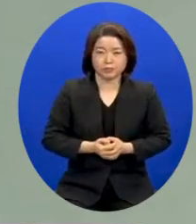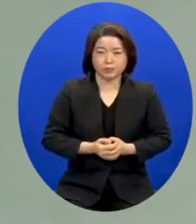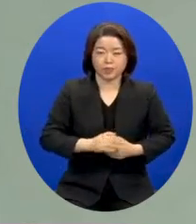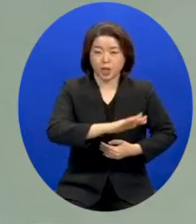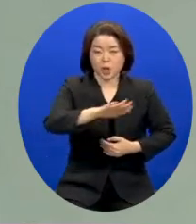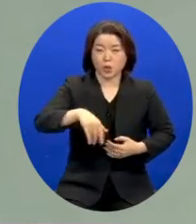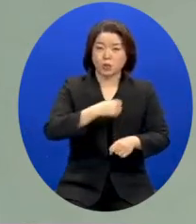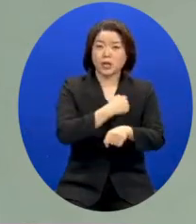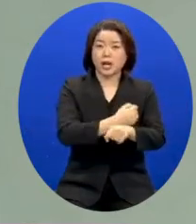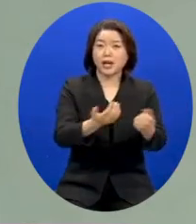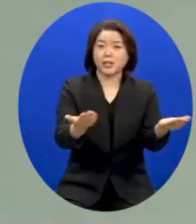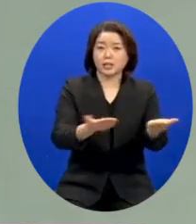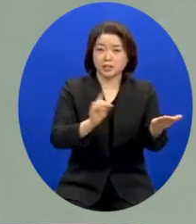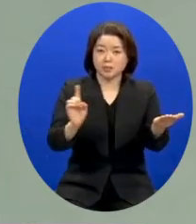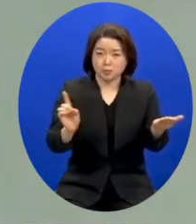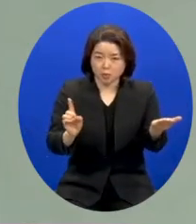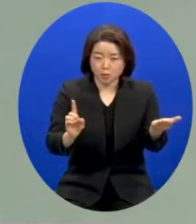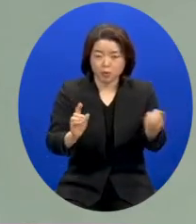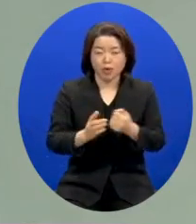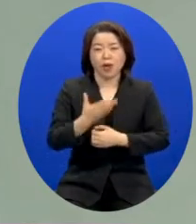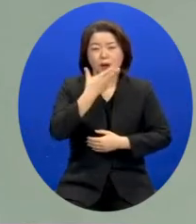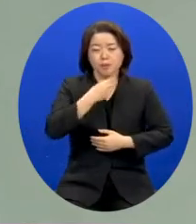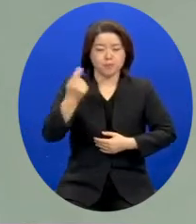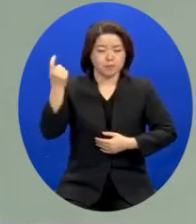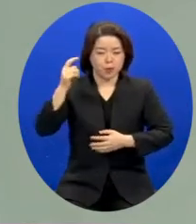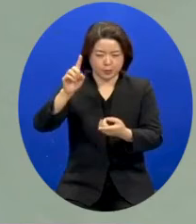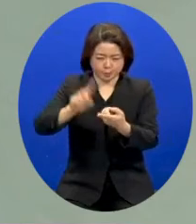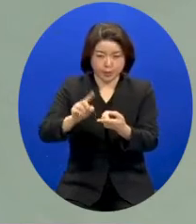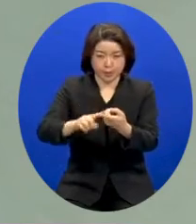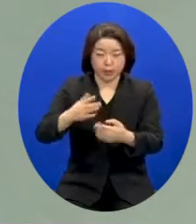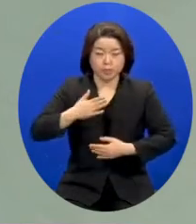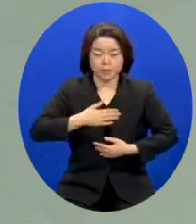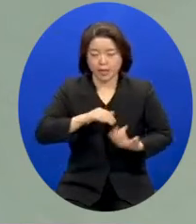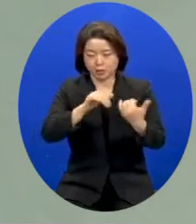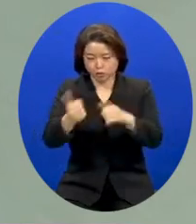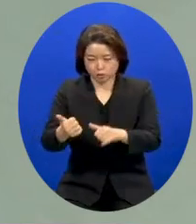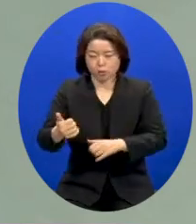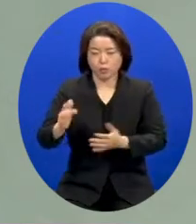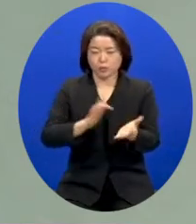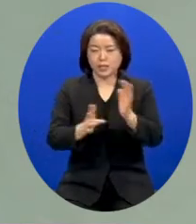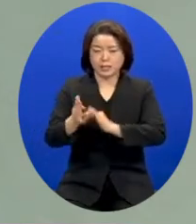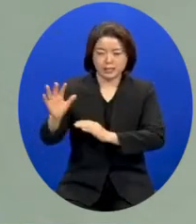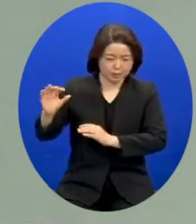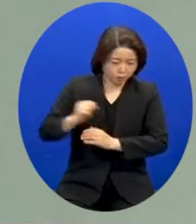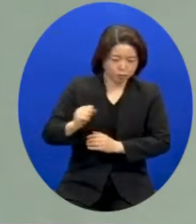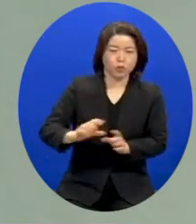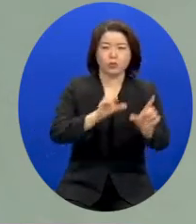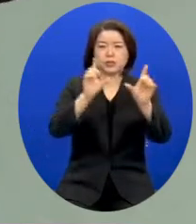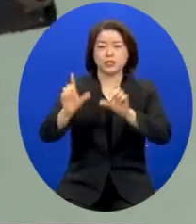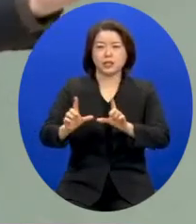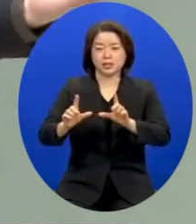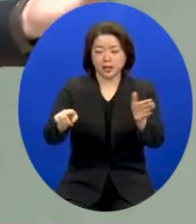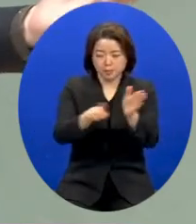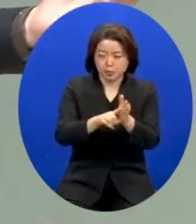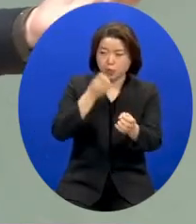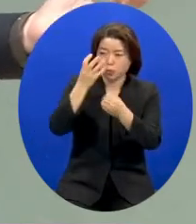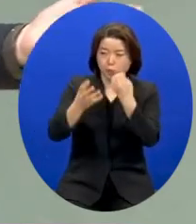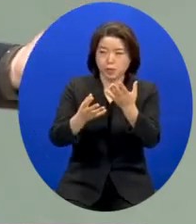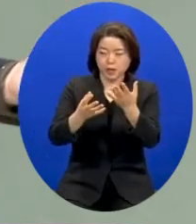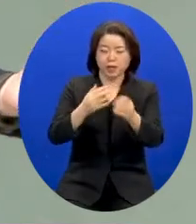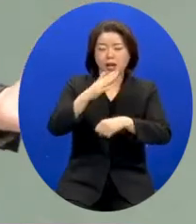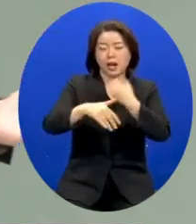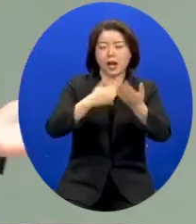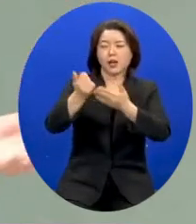우리가 할 일은 복음 그대로 나는 죽고 예수로 산다 고백하고 믿고 하나님을 찬양하는